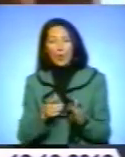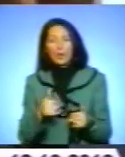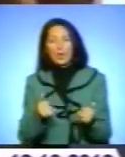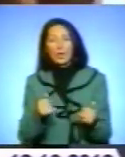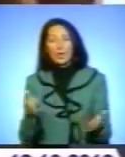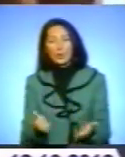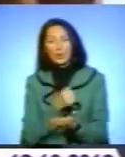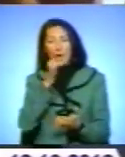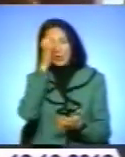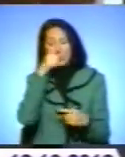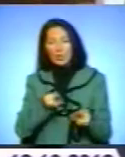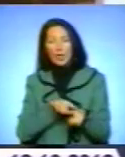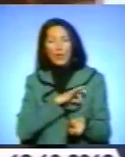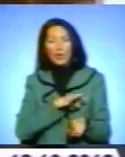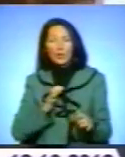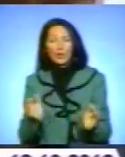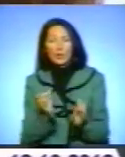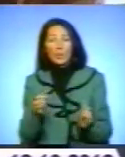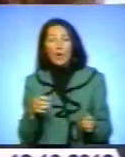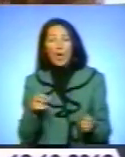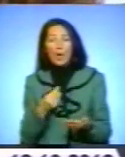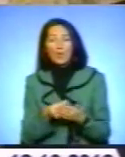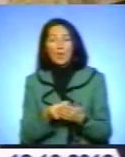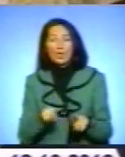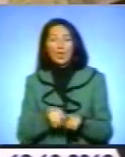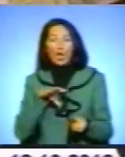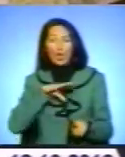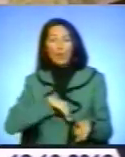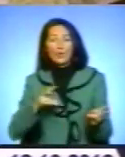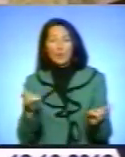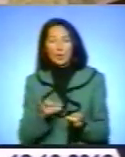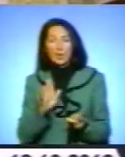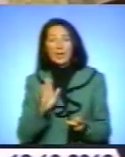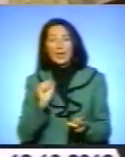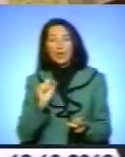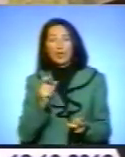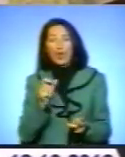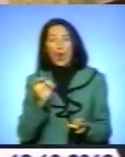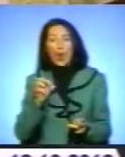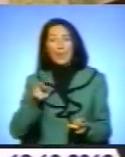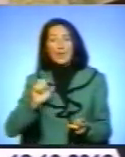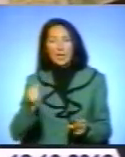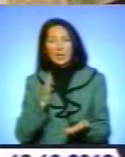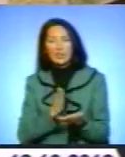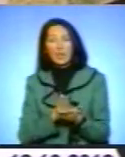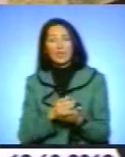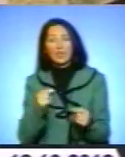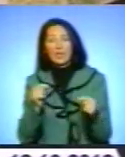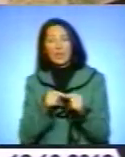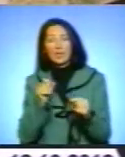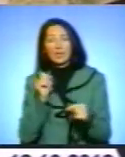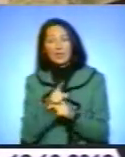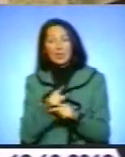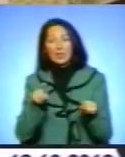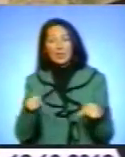виховання. Піклуються про матеріальні та духовні потреби ув'язнених. Валентин Антонович Хоптян ставить перед нами чітке завдання створити на території